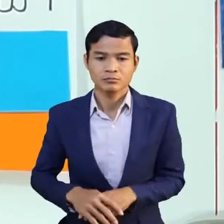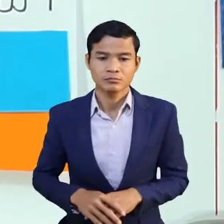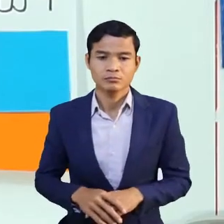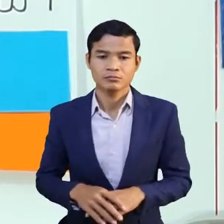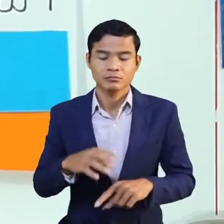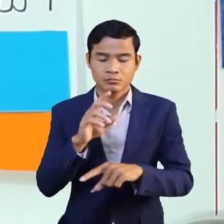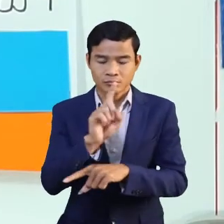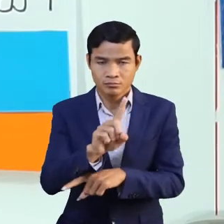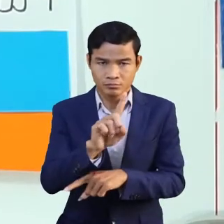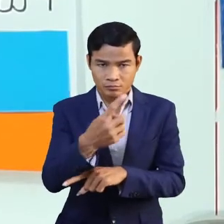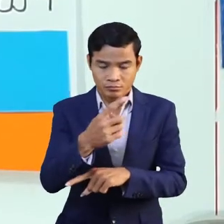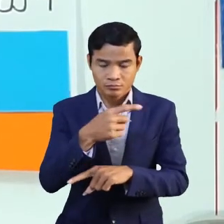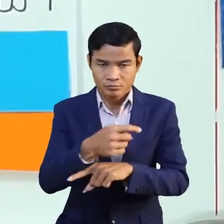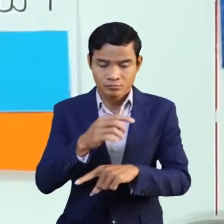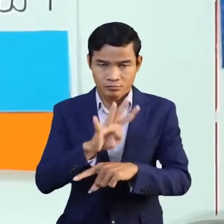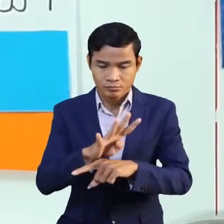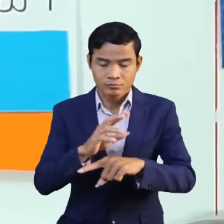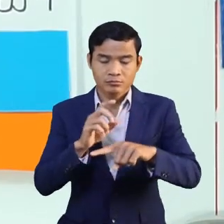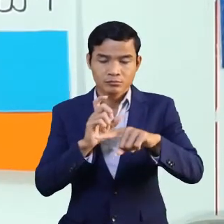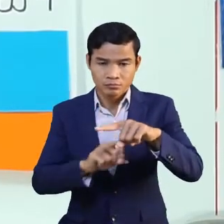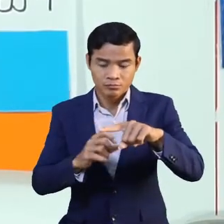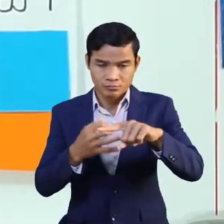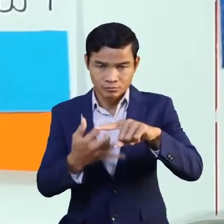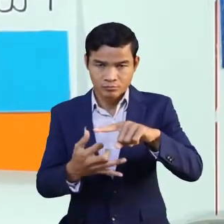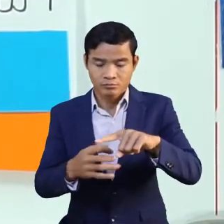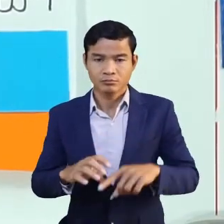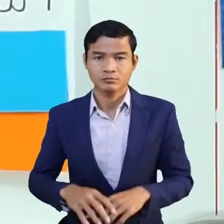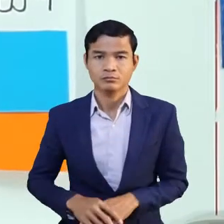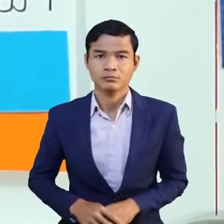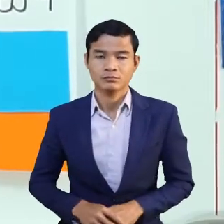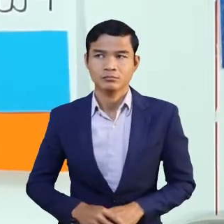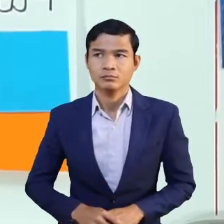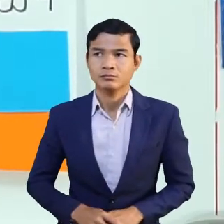ចា11ដក4នៅសល់5 7